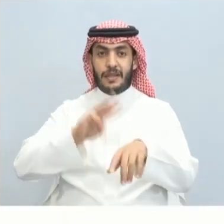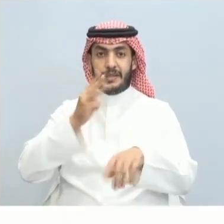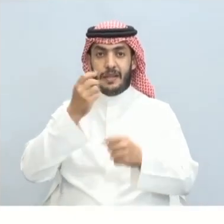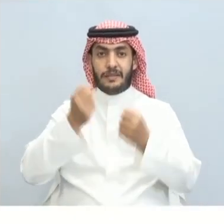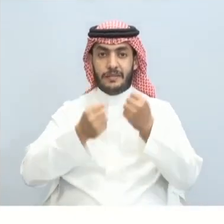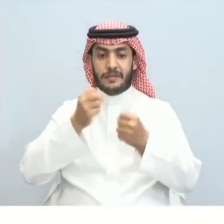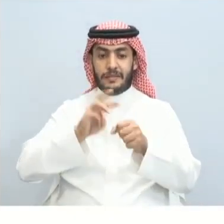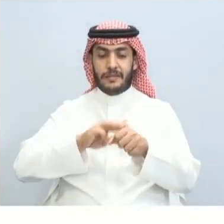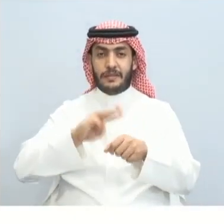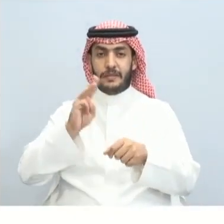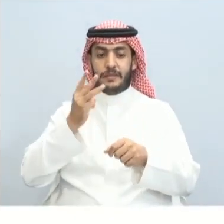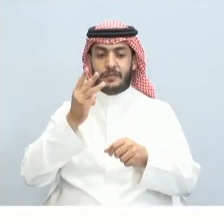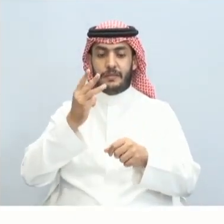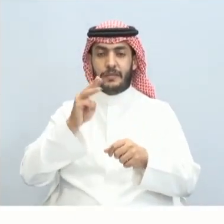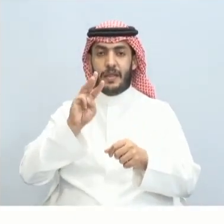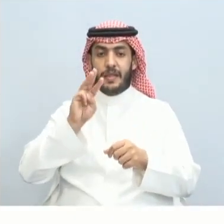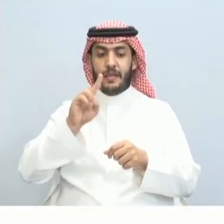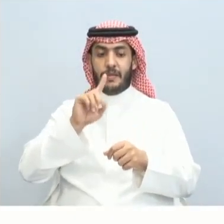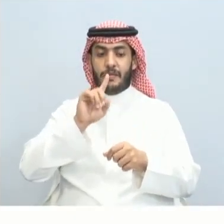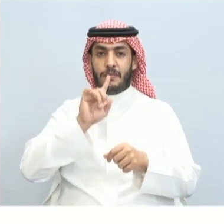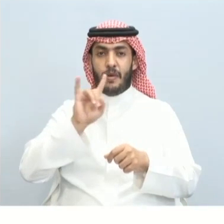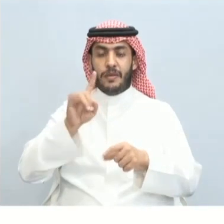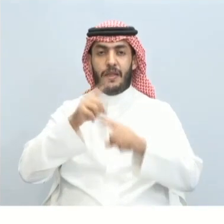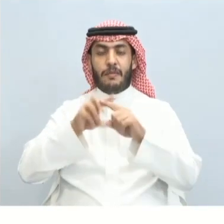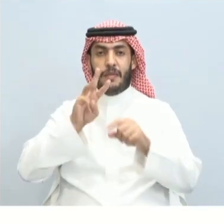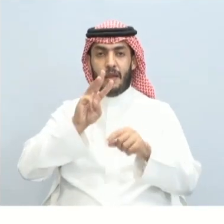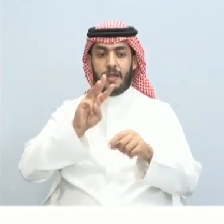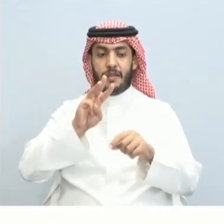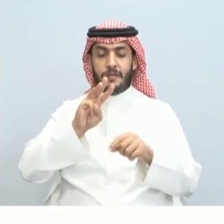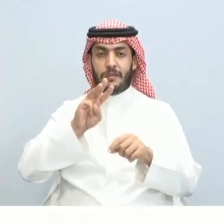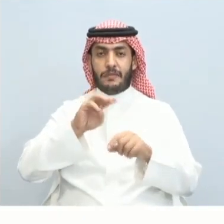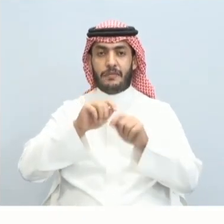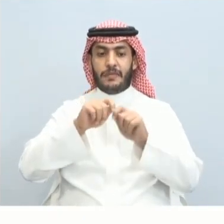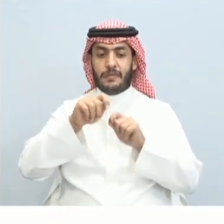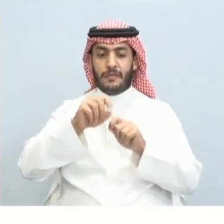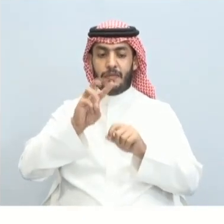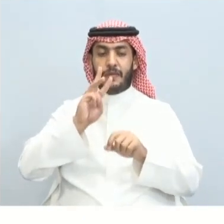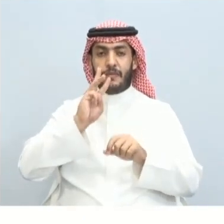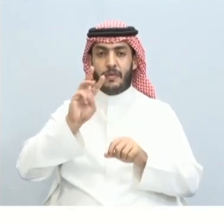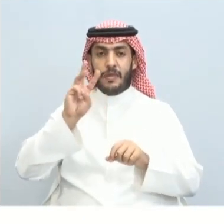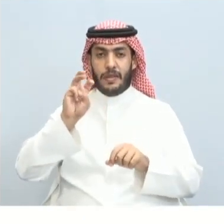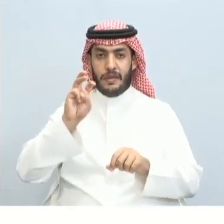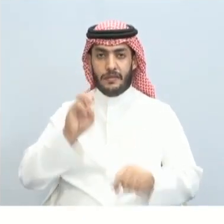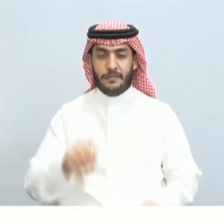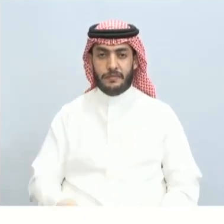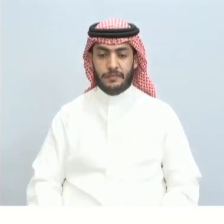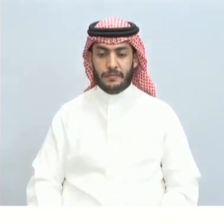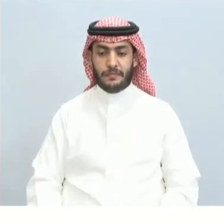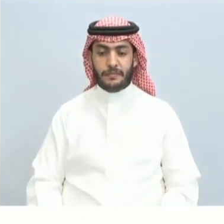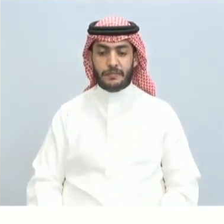الساعات الثلاث تصبح 110 ضرب ثلاثه واذا المسافه قيمتها 330